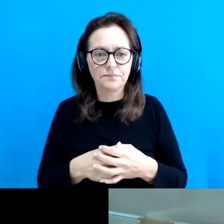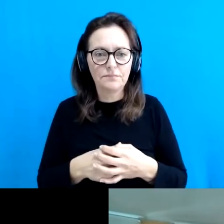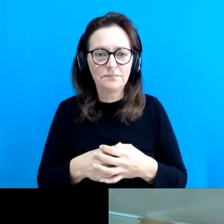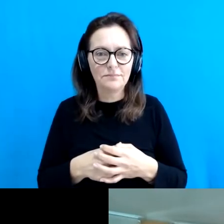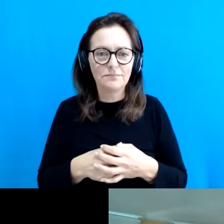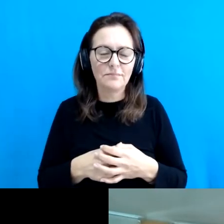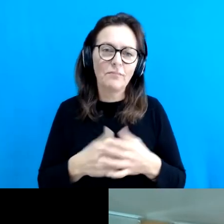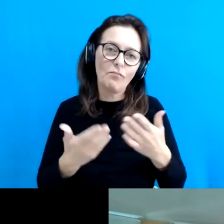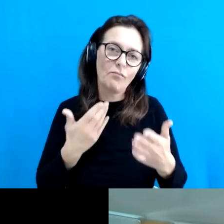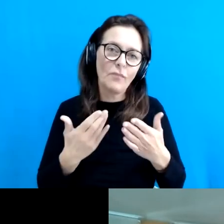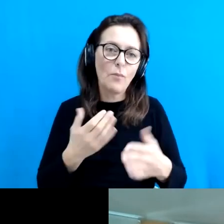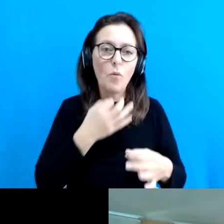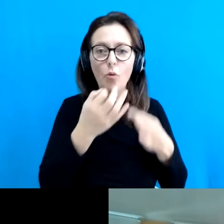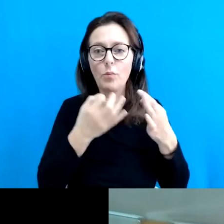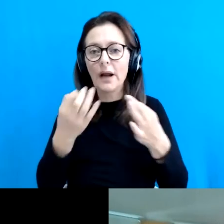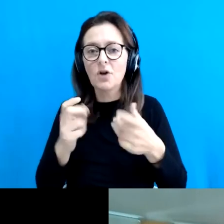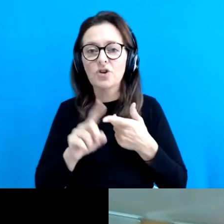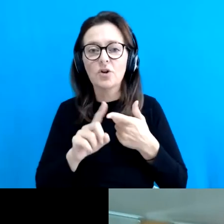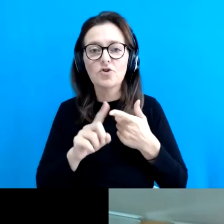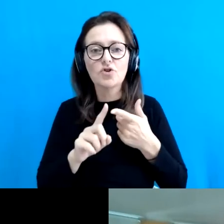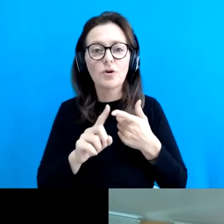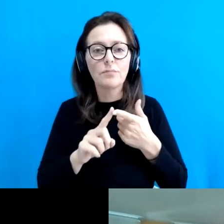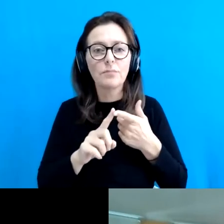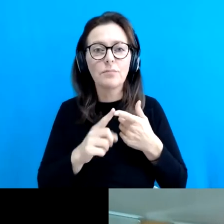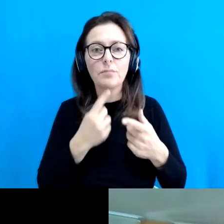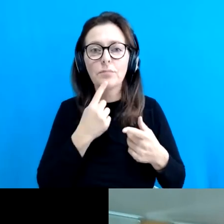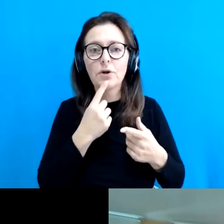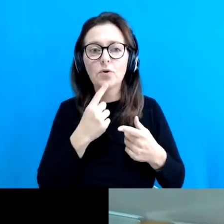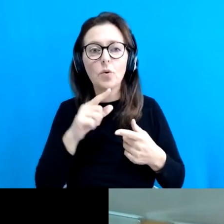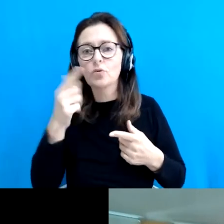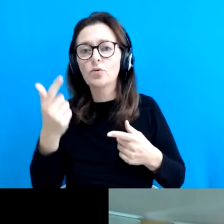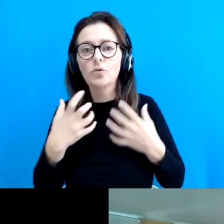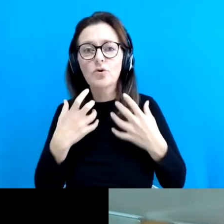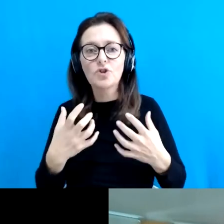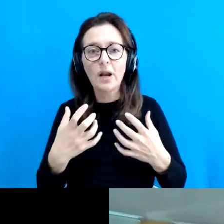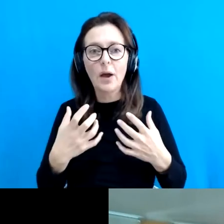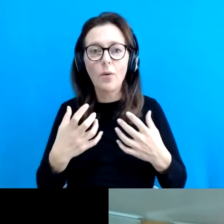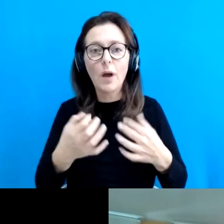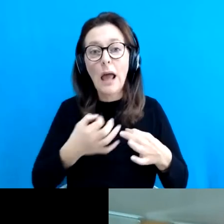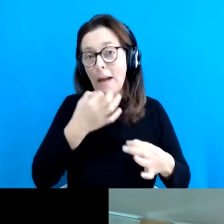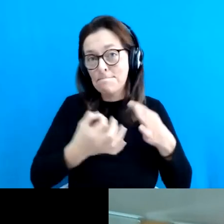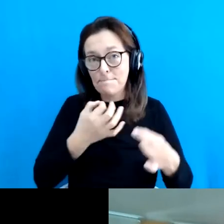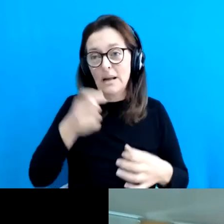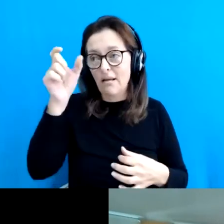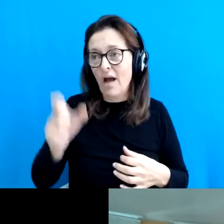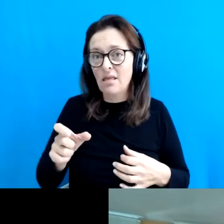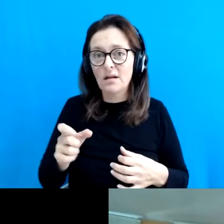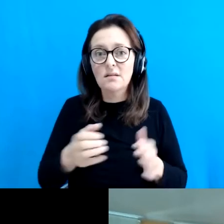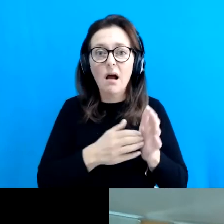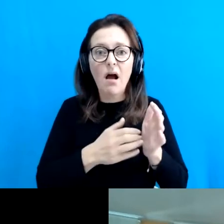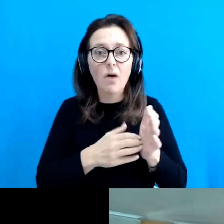Bom mogoče povprašala, če bi želela katera od prisotnih predavateljic odgovoriti na to vprašanje, mogoče ti,